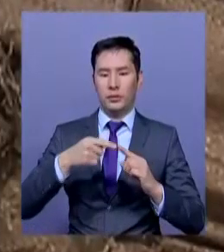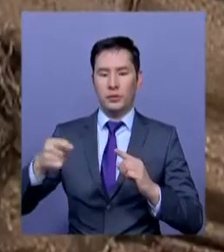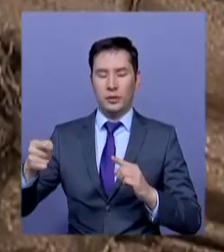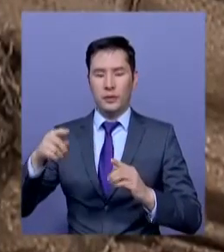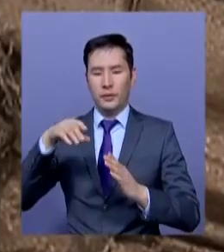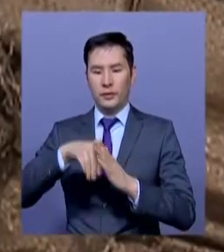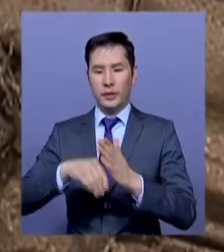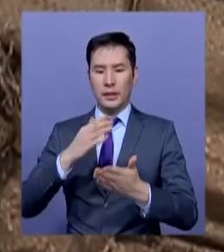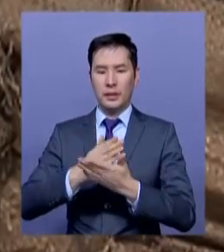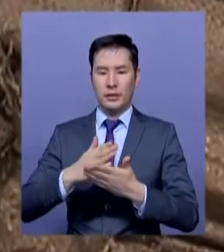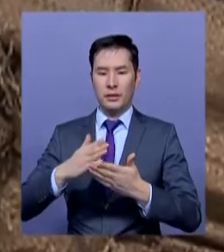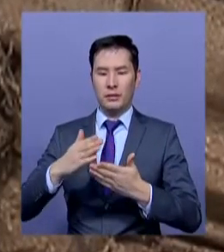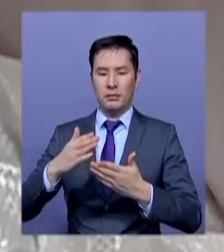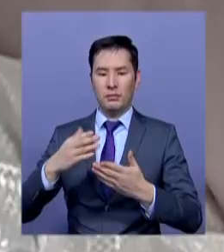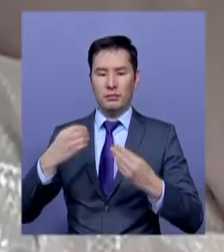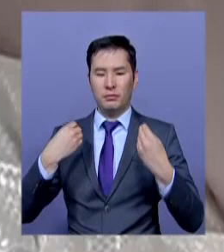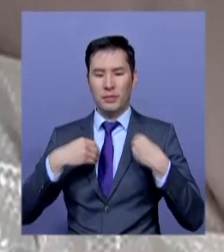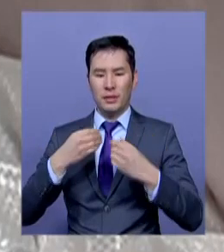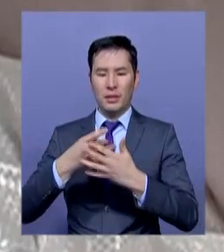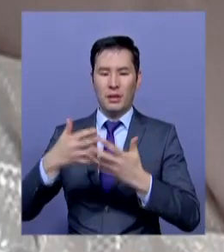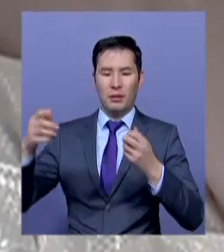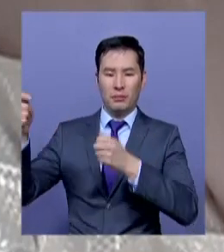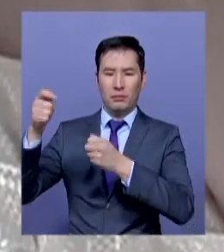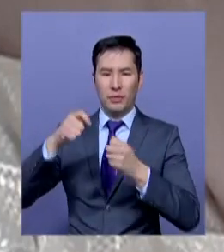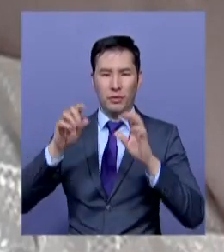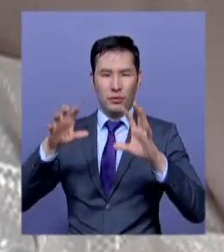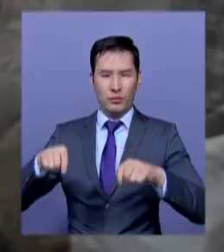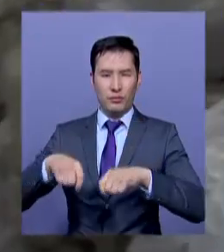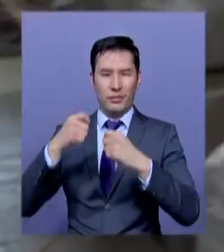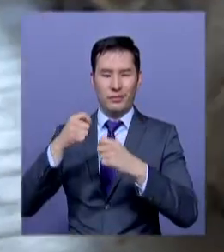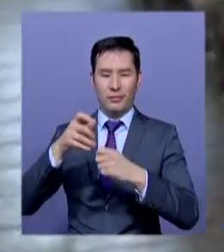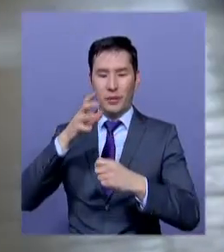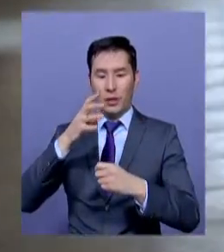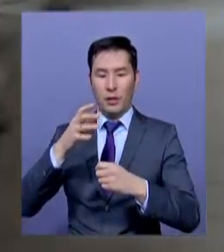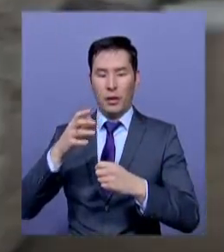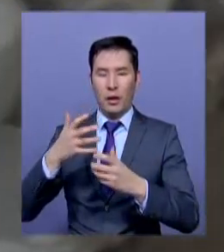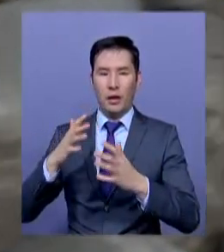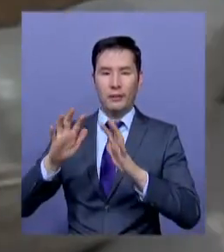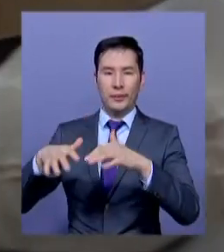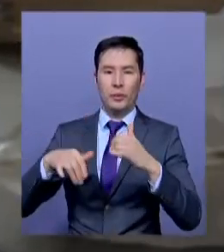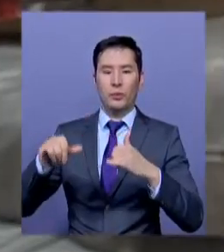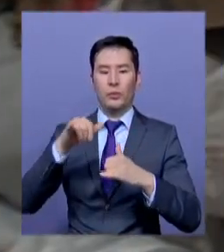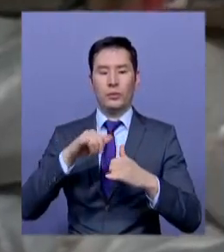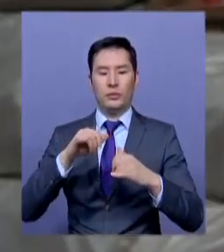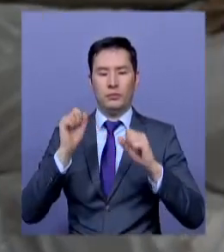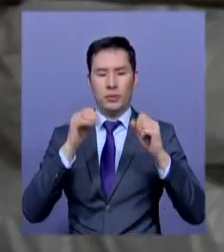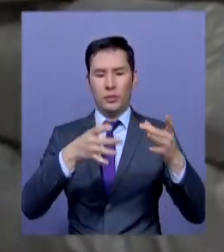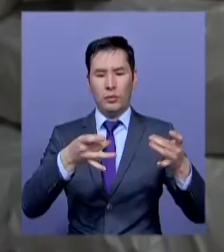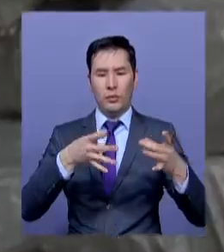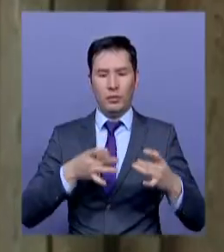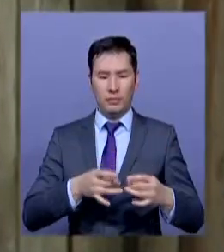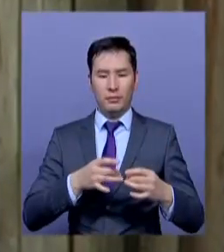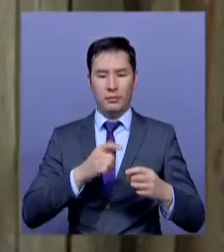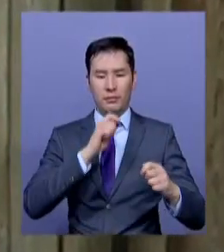тәркіленген заңсыз тауарлар. Ол қалалық мемлекеттік активтер басқармасының қорына жиналған. Олардың барлығы су жаңа. По